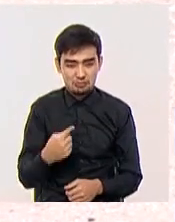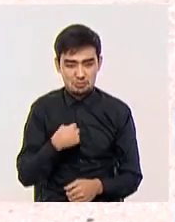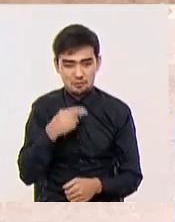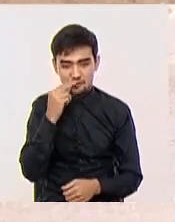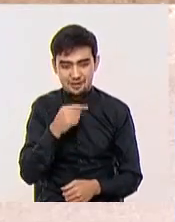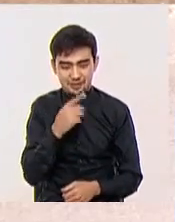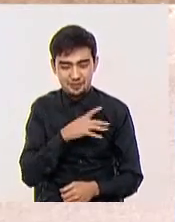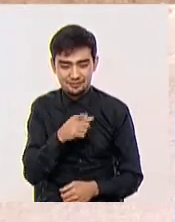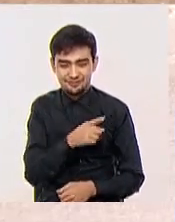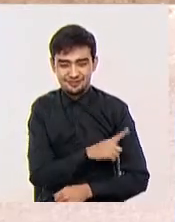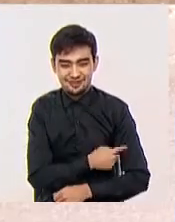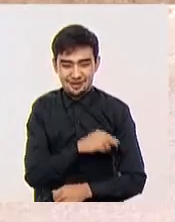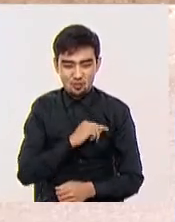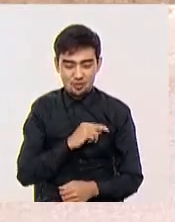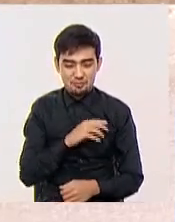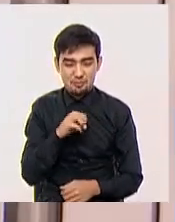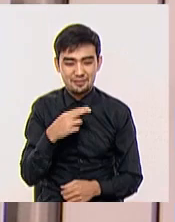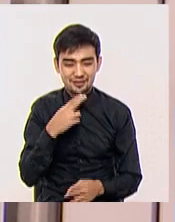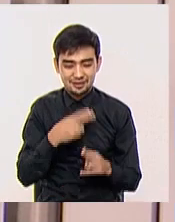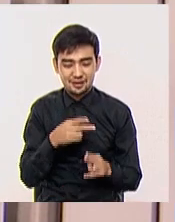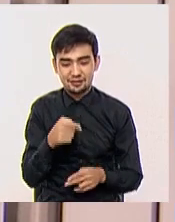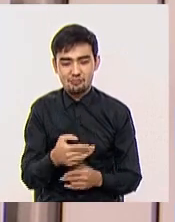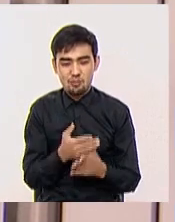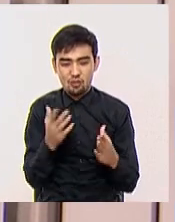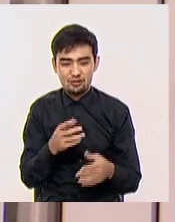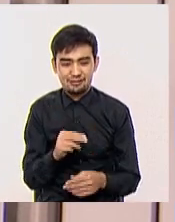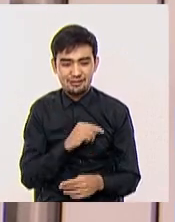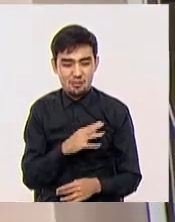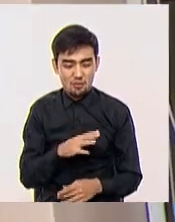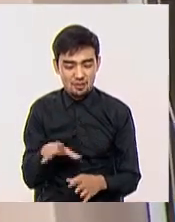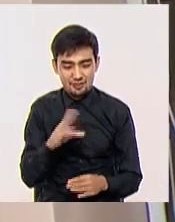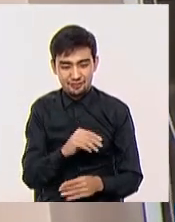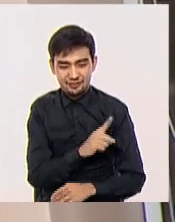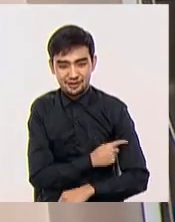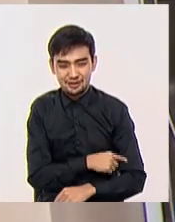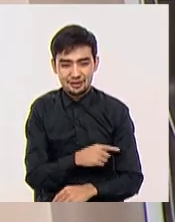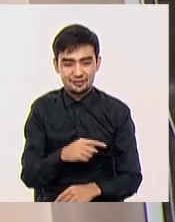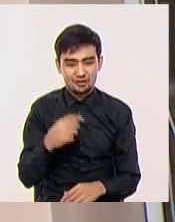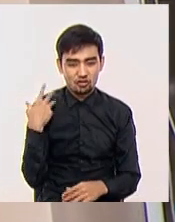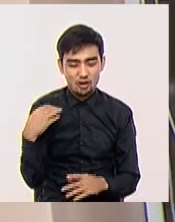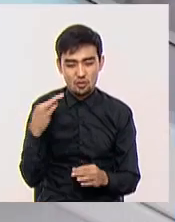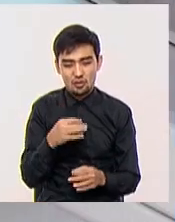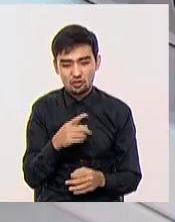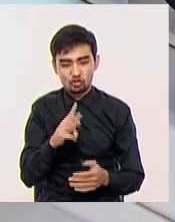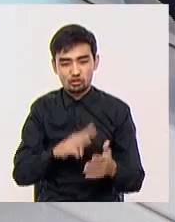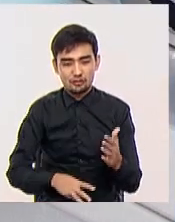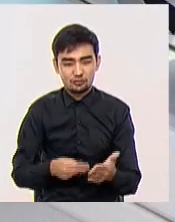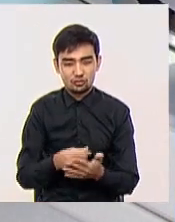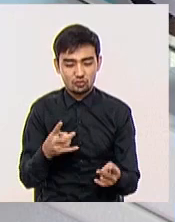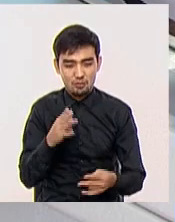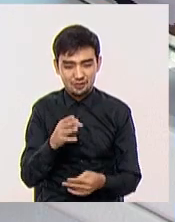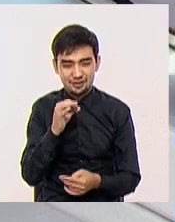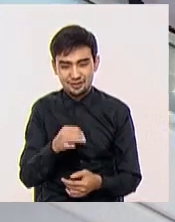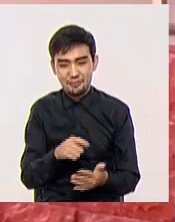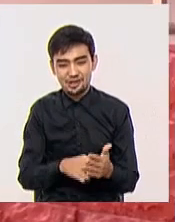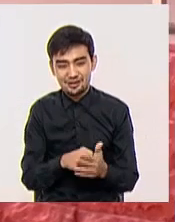дейді кіші қызметкер. Оның үстіне 1000-нан астам жарамсыз болып қалған вакцина үшін емхана басшылығы айыппұл төлеуі керек екен. Соның кесірінен